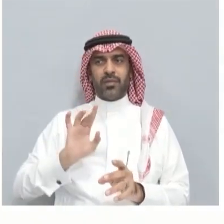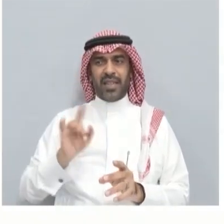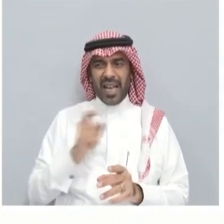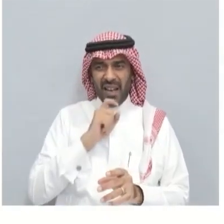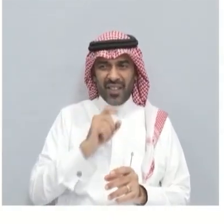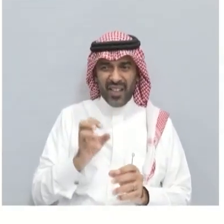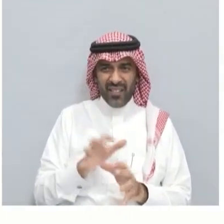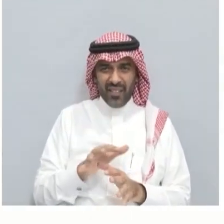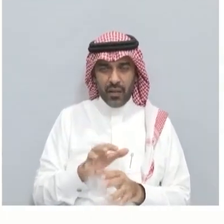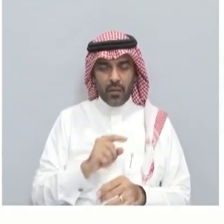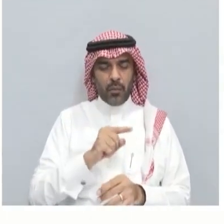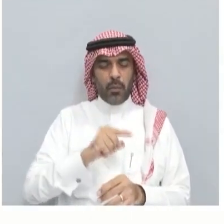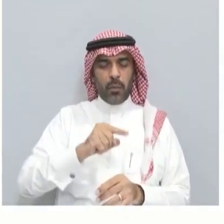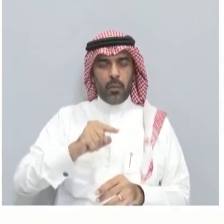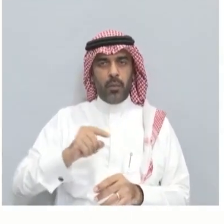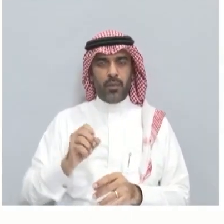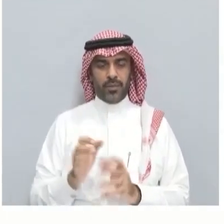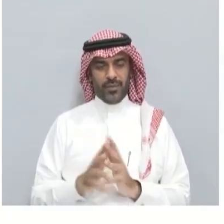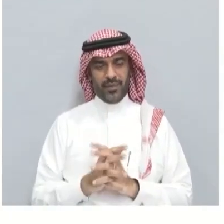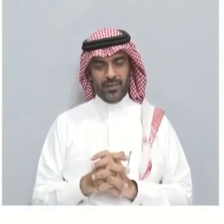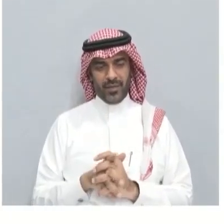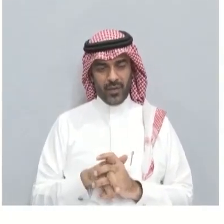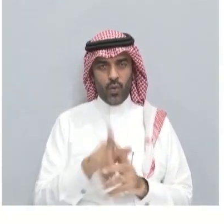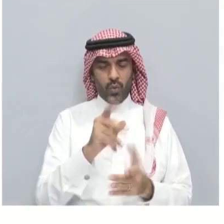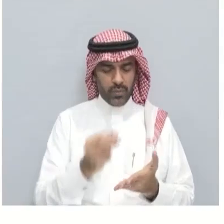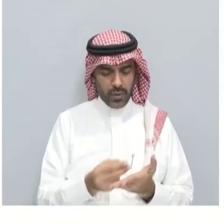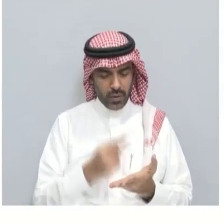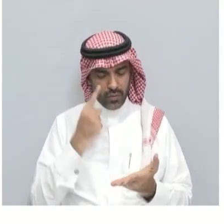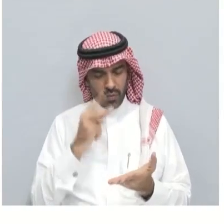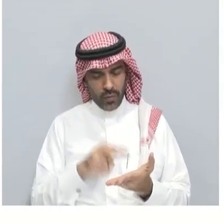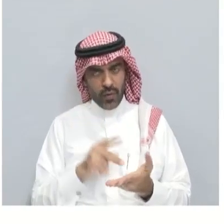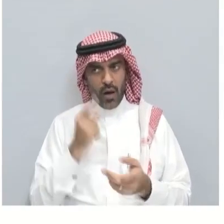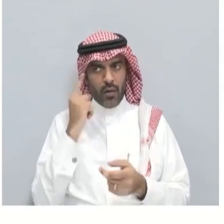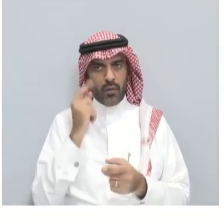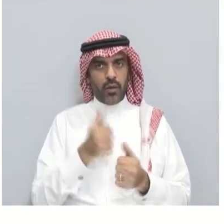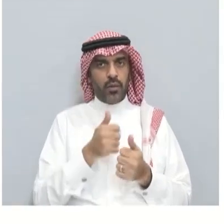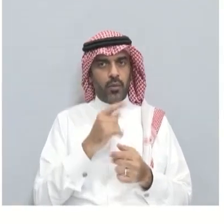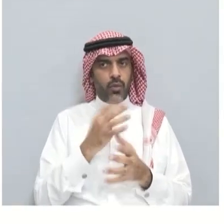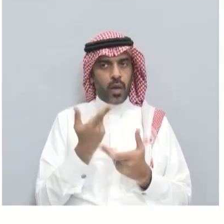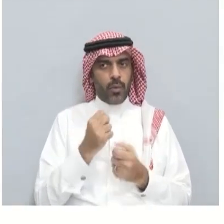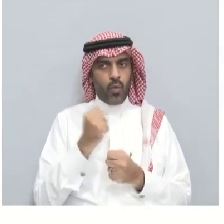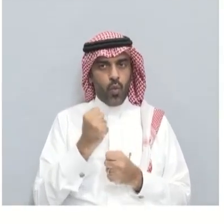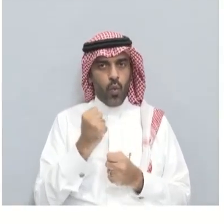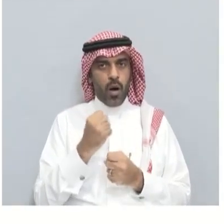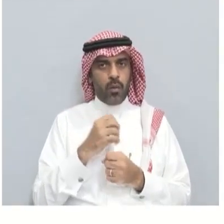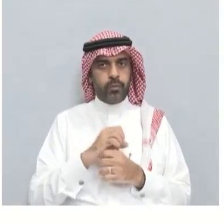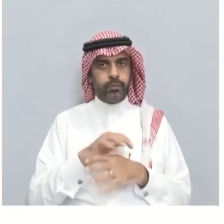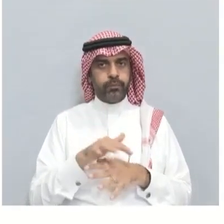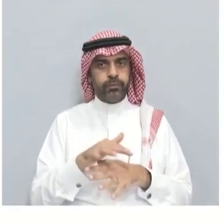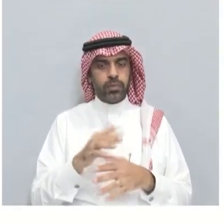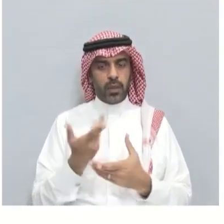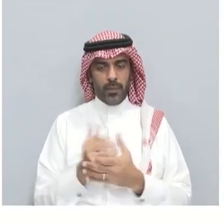الزلزال جهاز الرصد اداه تسجل ماذا النوعي الموجات ماذا الزلزاليه موجات